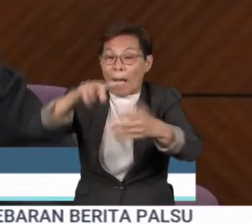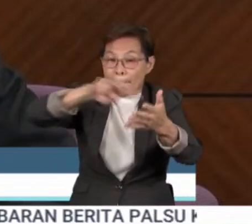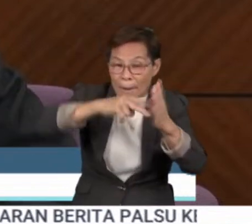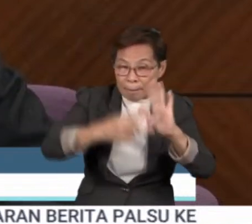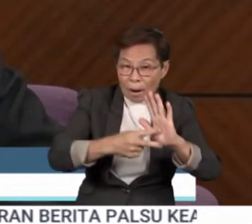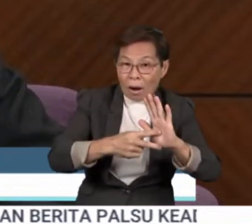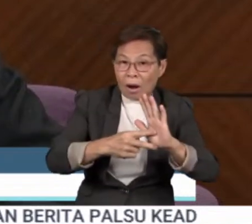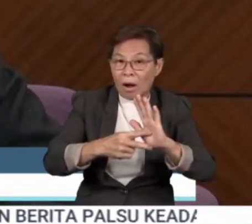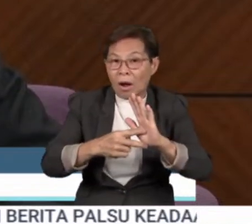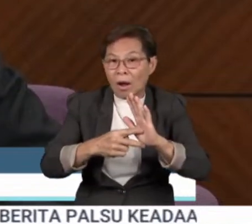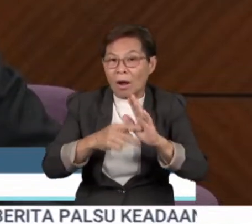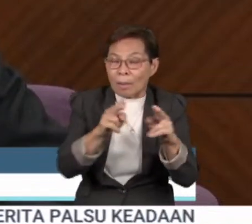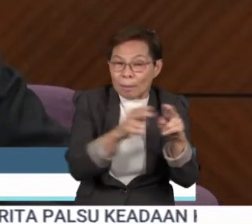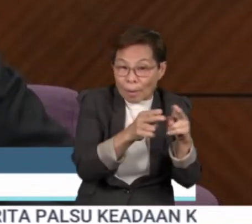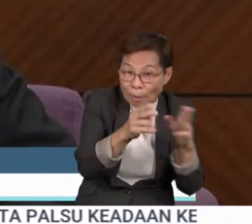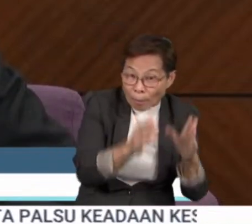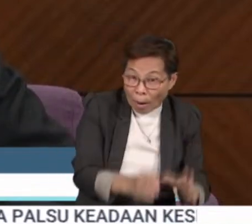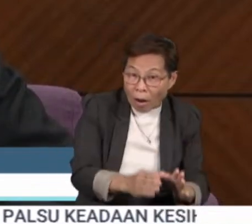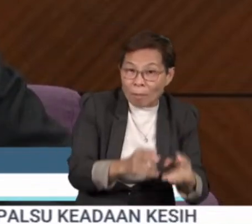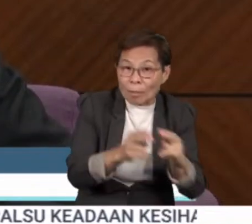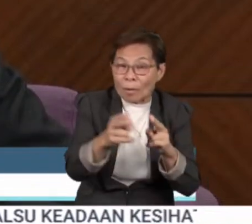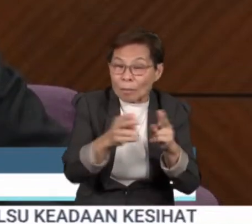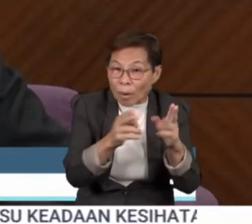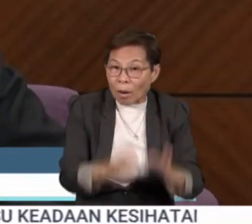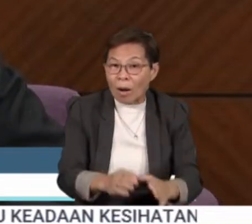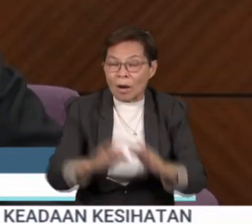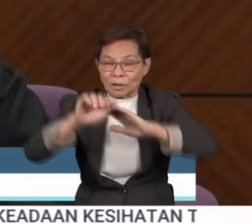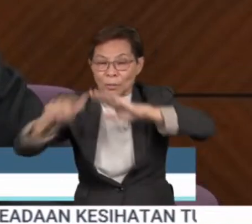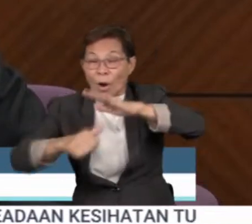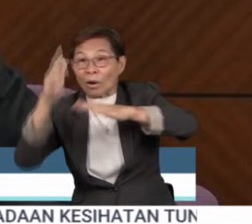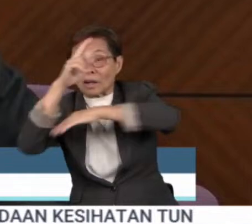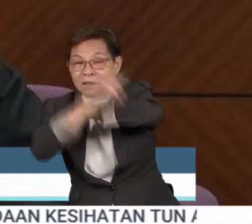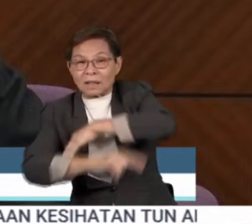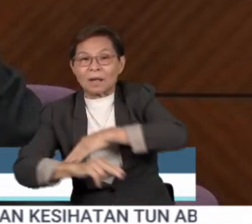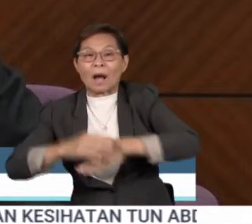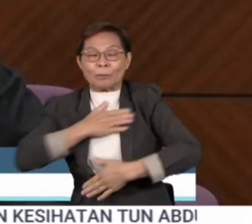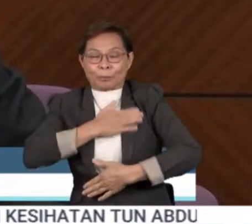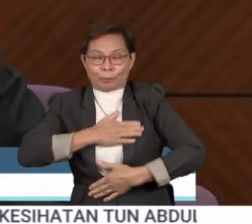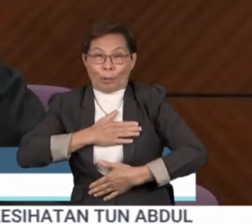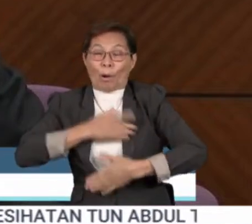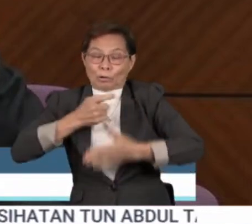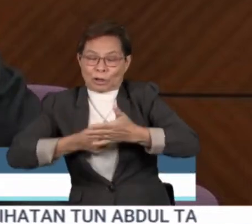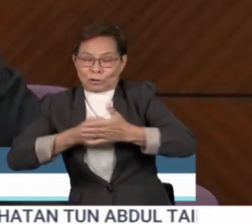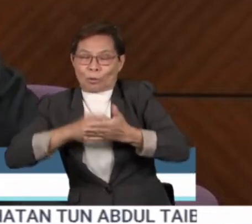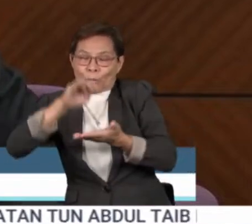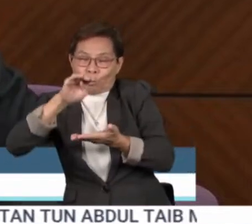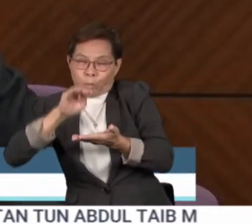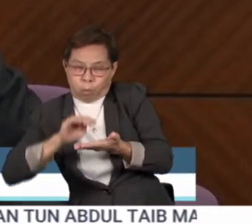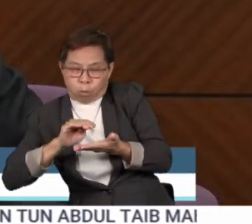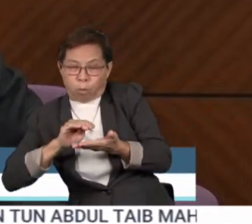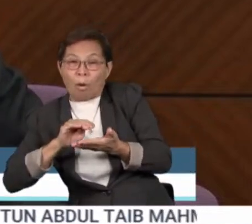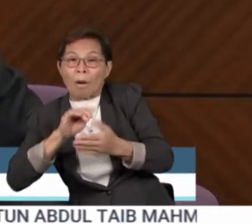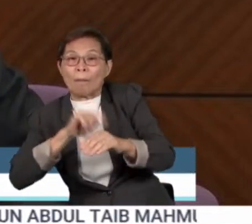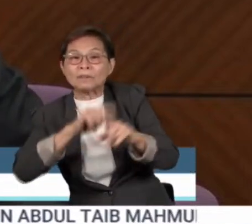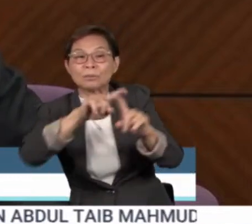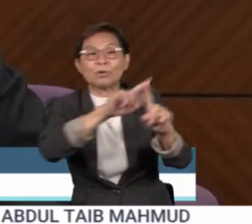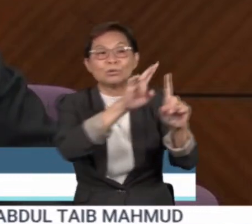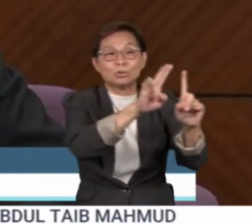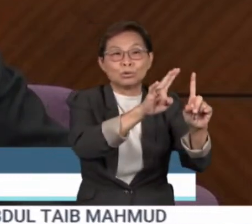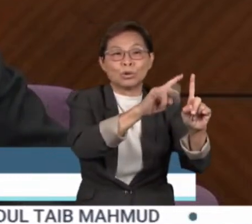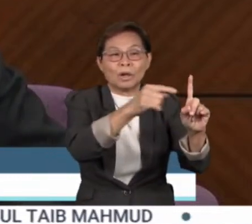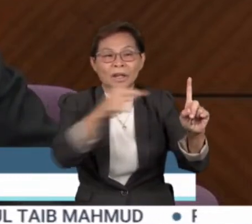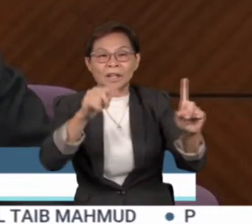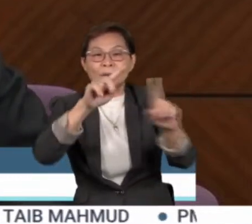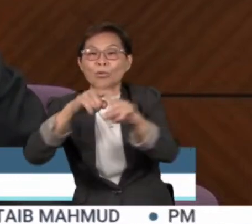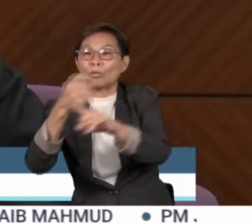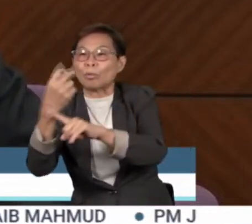bermakna operator-operator air di bawah kerajaan negeri akan menikmati surcharge yang lebih rendah untuk tempoh Julai sehingga